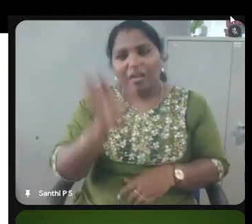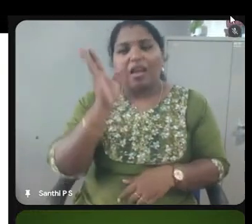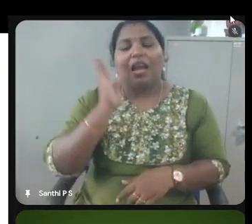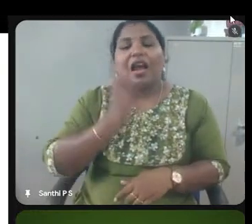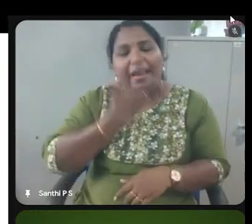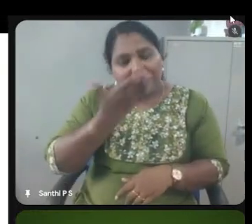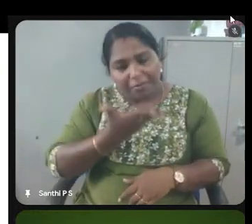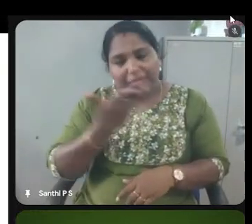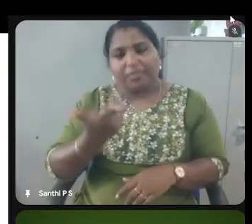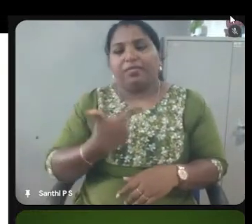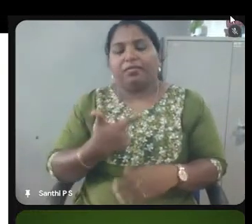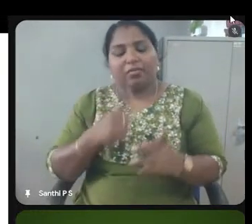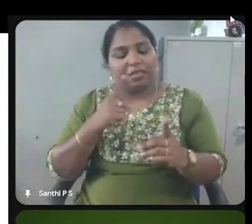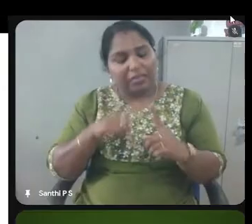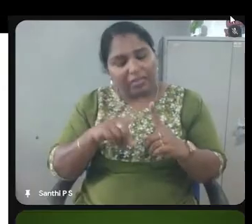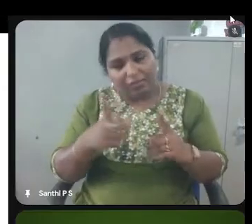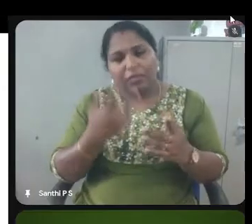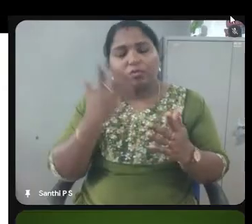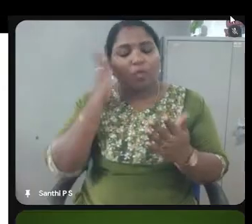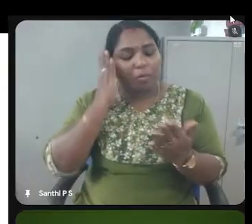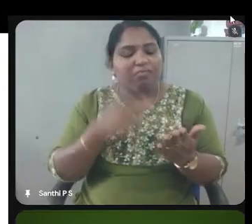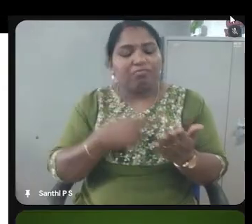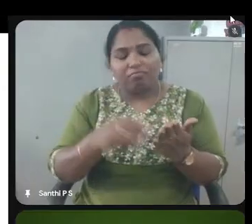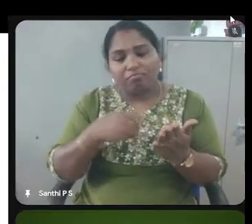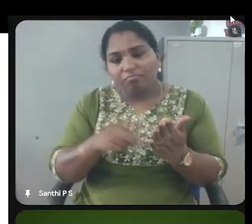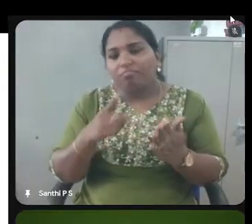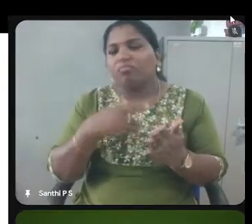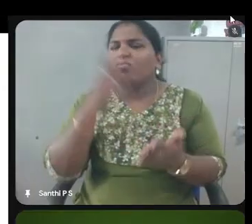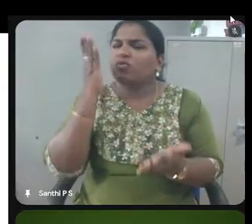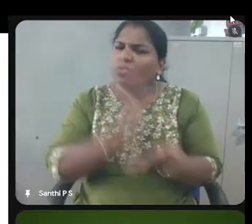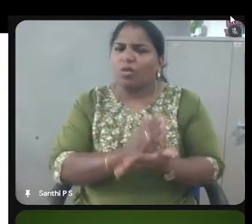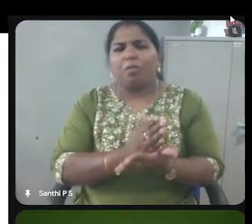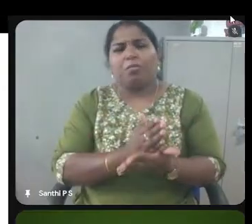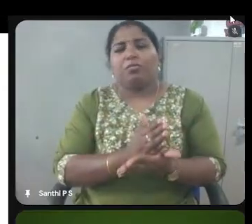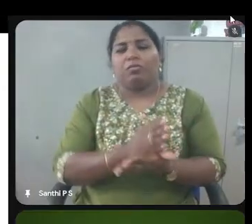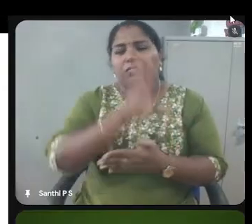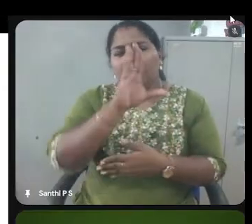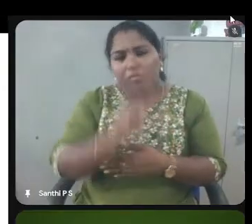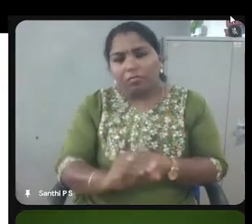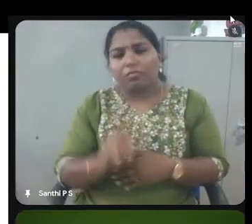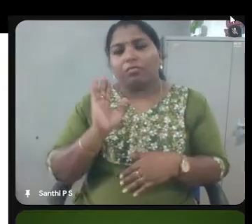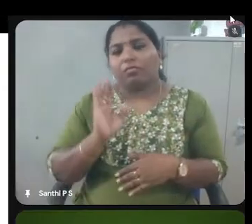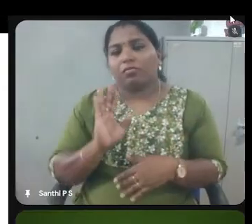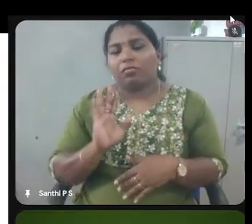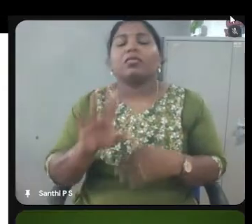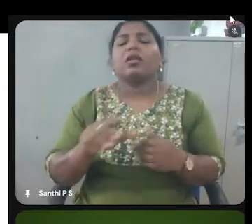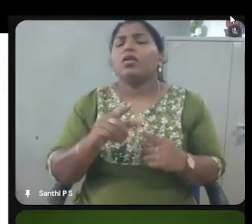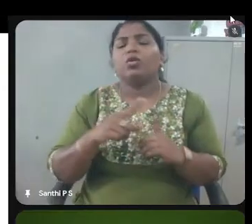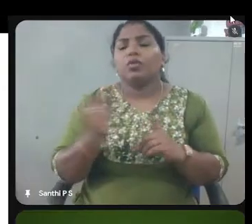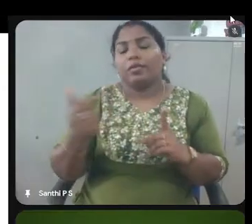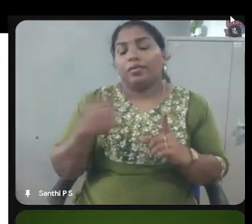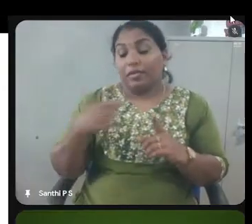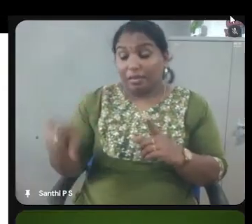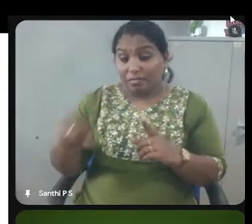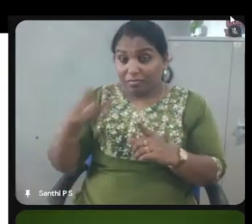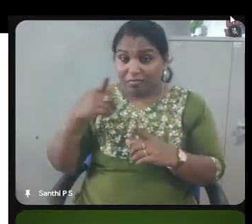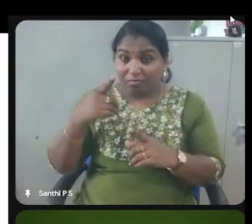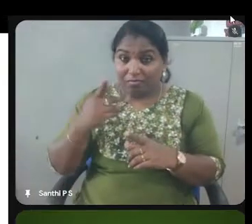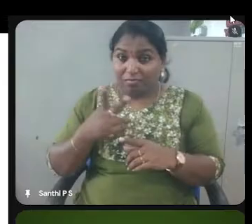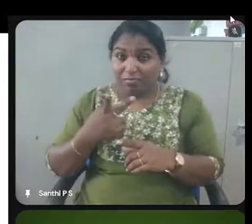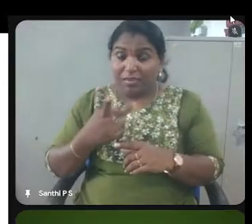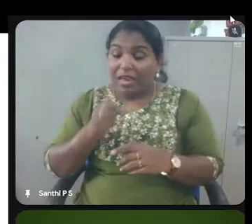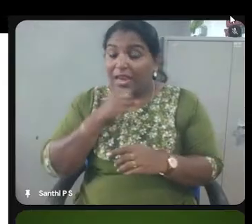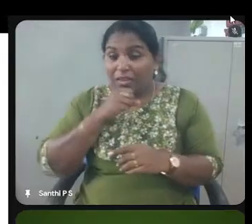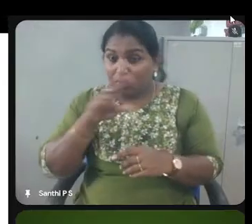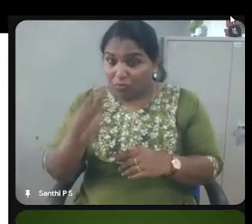തന്നെ വന്നിരിക്കുന്നത്. ചെയ്യേണ്ട ഒരു കാര്യം ഇതിൽ നിന്നും വേറെ എന്തെങ്കിലും അവർക്ക് താല്പര്യമുള്ള കാര്യങ്ങളിലേക്ക് മാറ്റാൻ വേണ്ടി നമ്മൾ